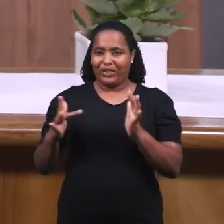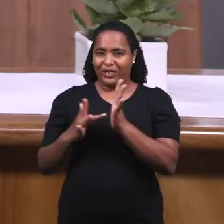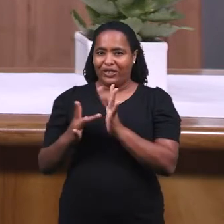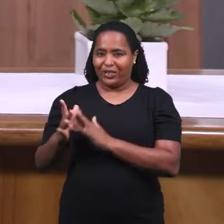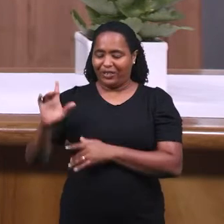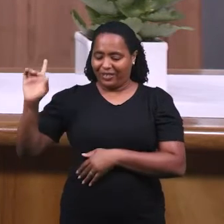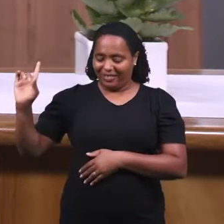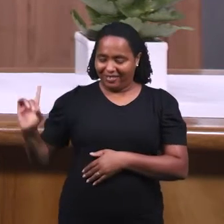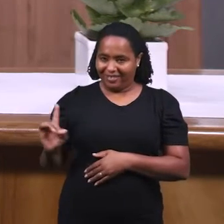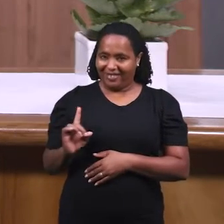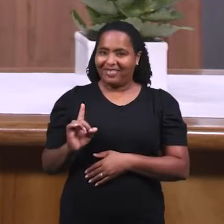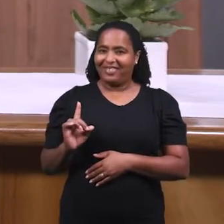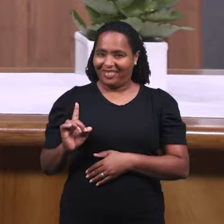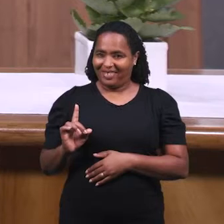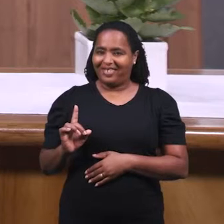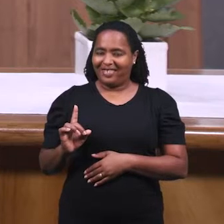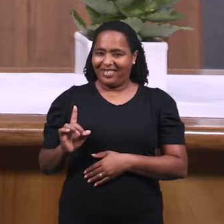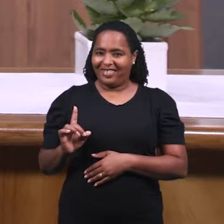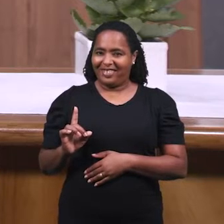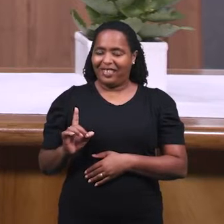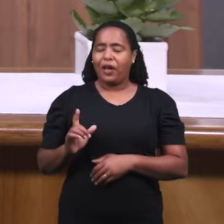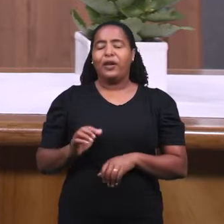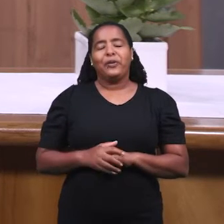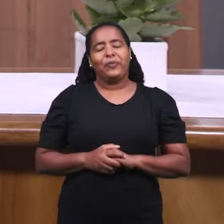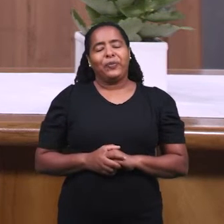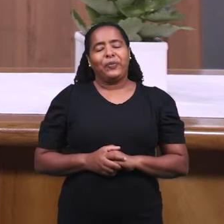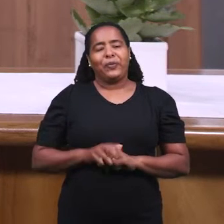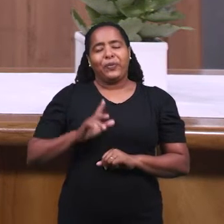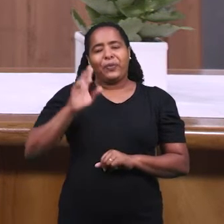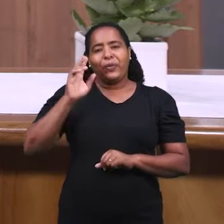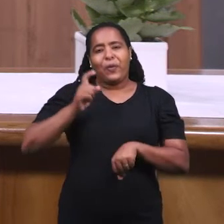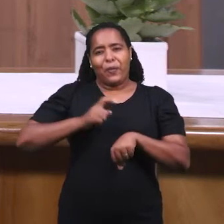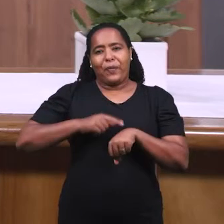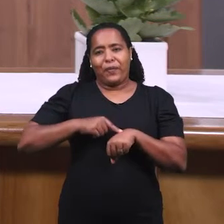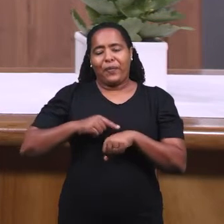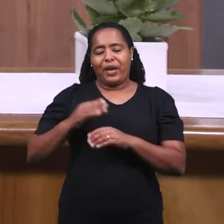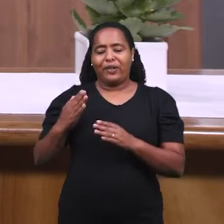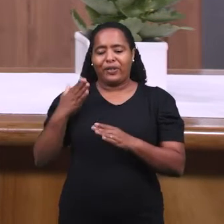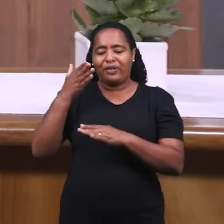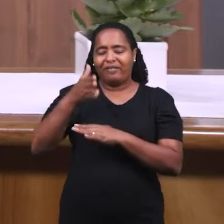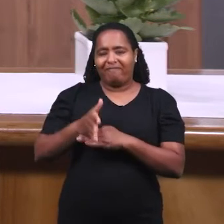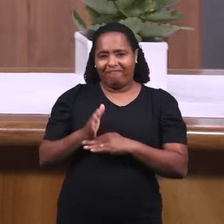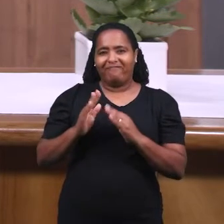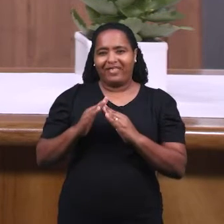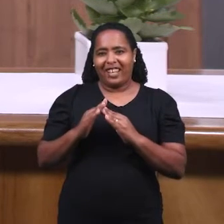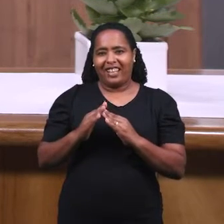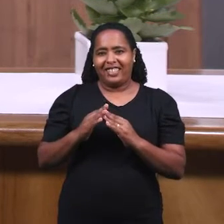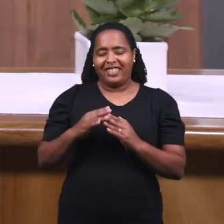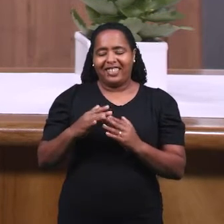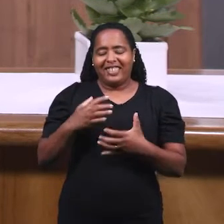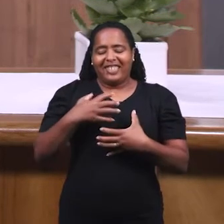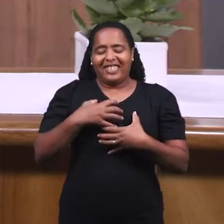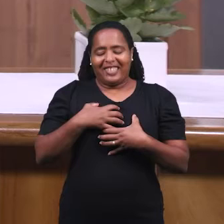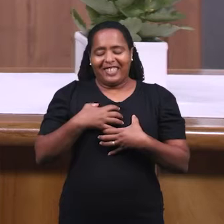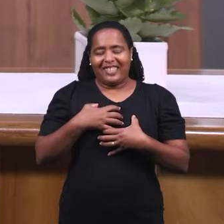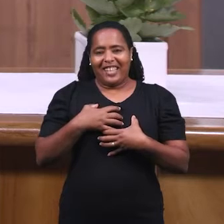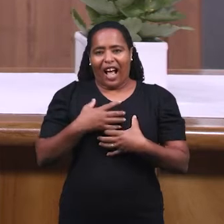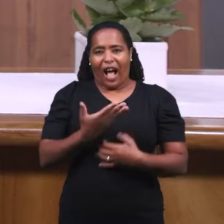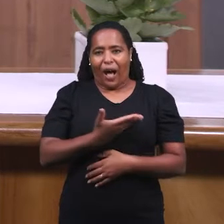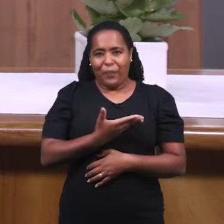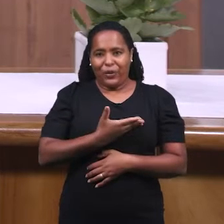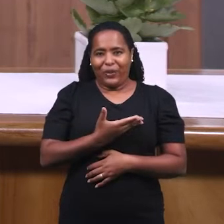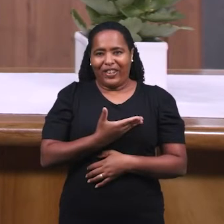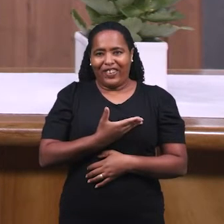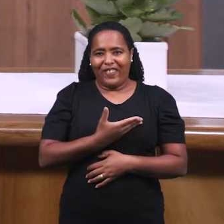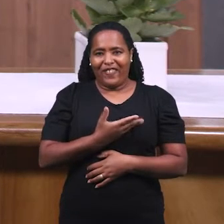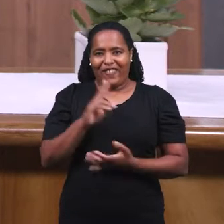сегодня все те, кто здесь, да, когда друг приходит, ему всегда добро пожаловать. Когда друг